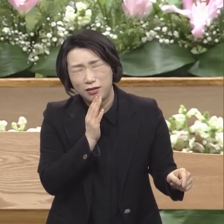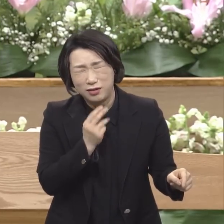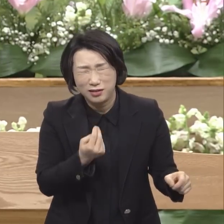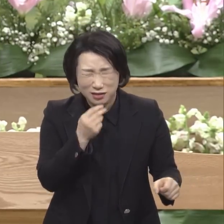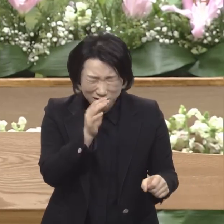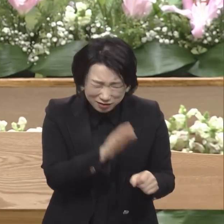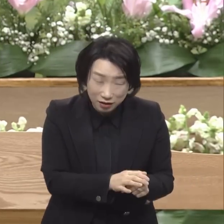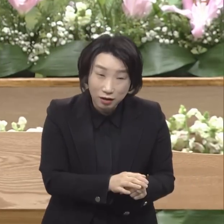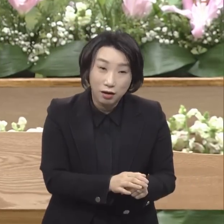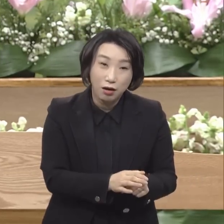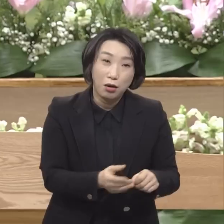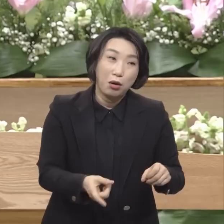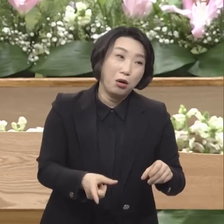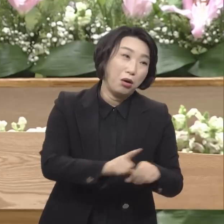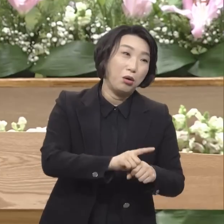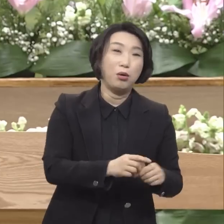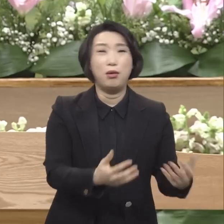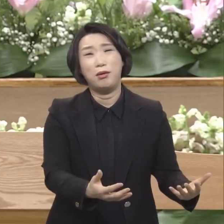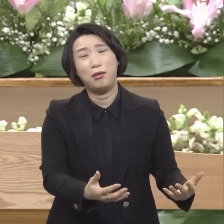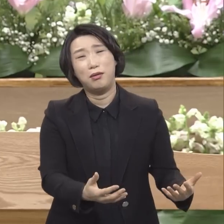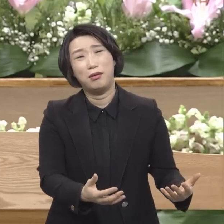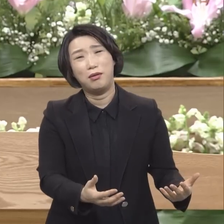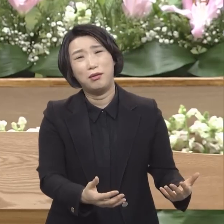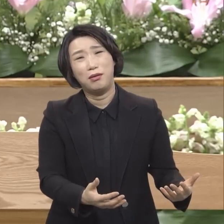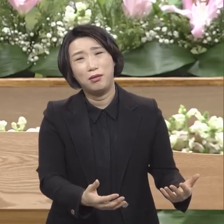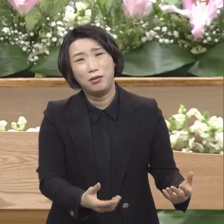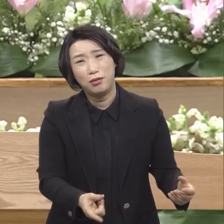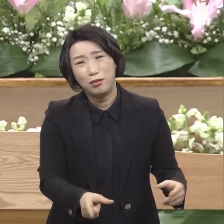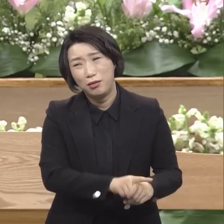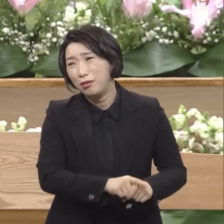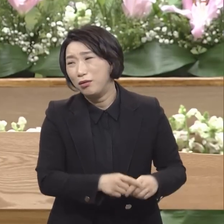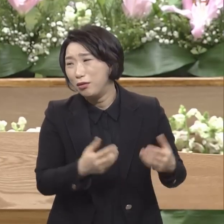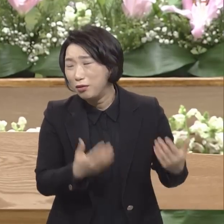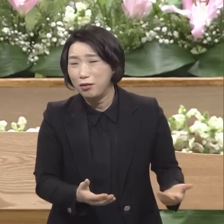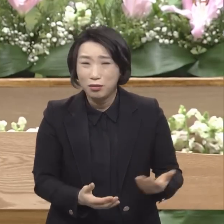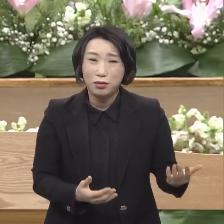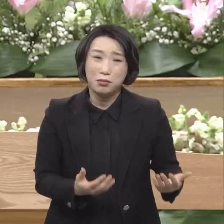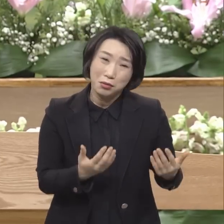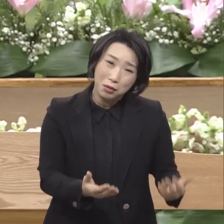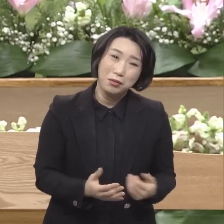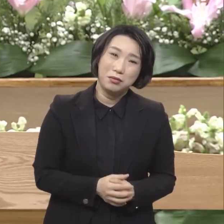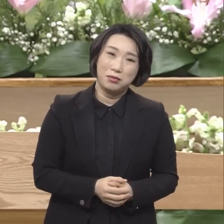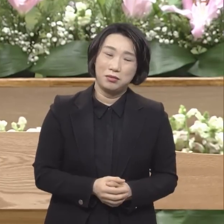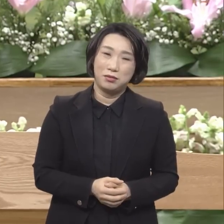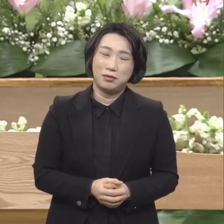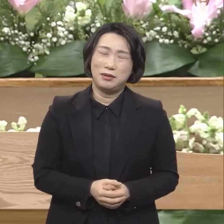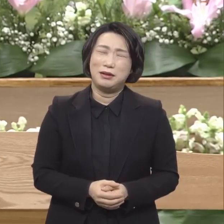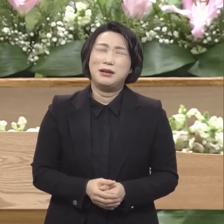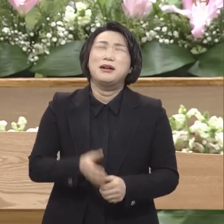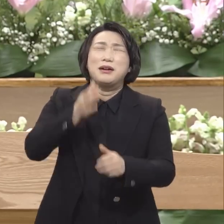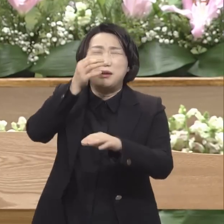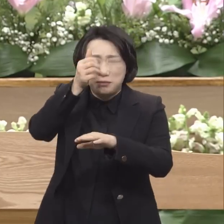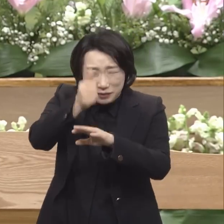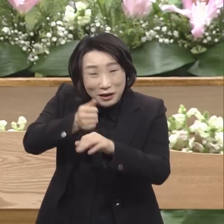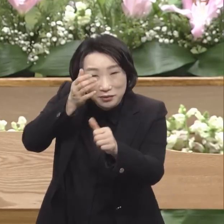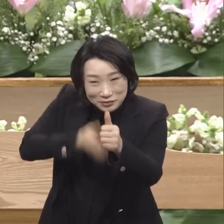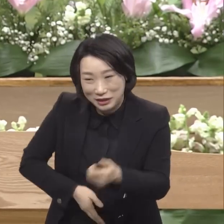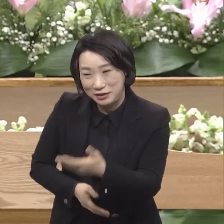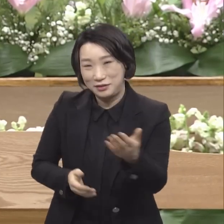정말로 다시 어떻게 불능이잖아. 어떻게 해볼 수가 없는 일이잖아요. 간절히